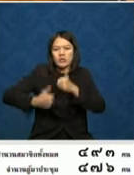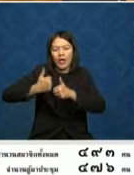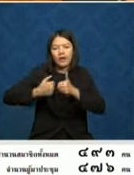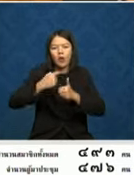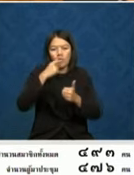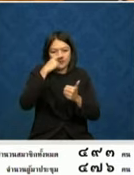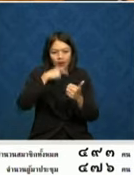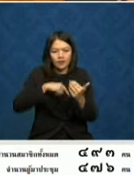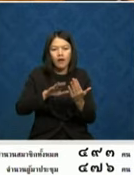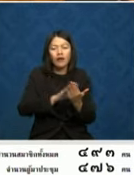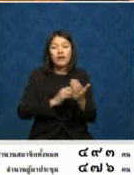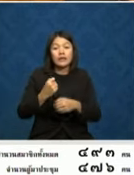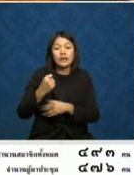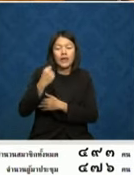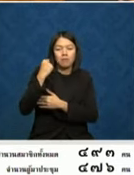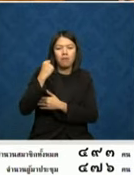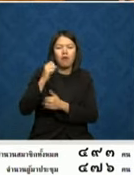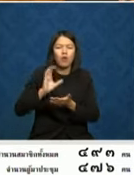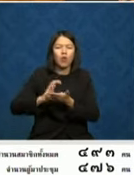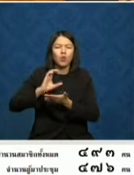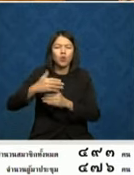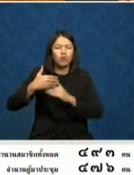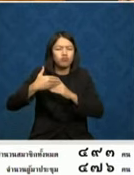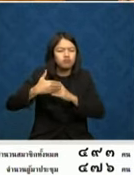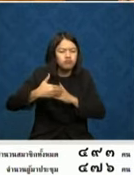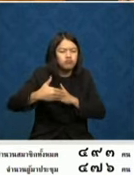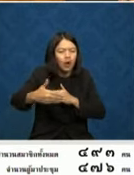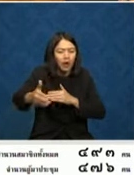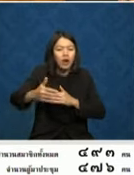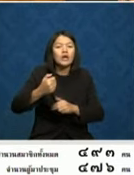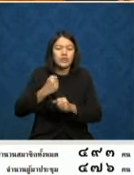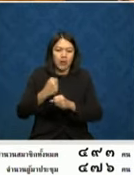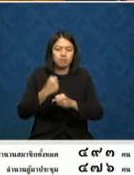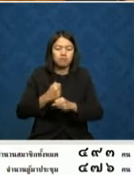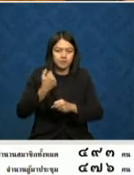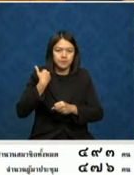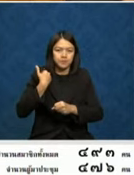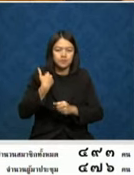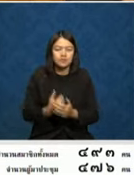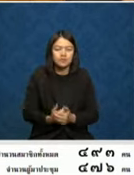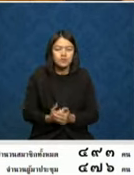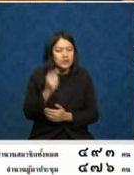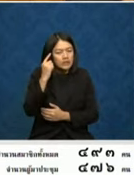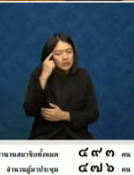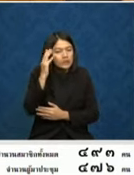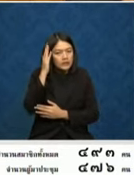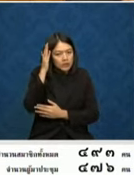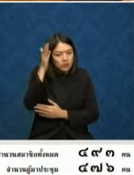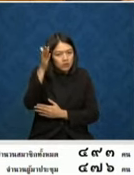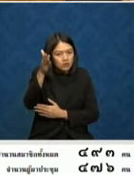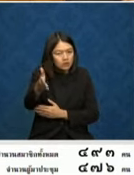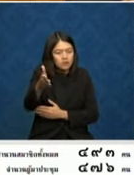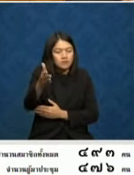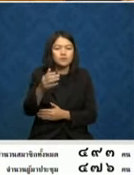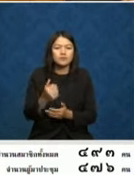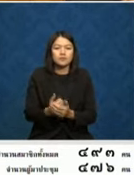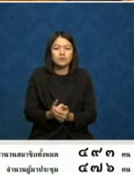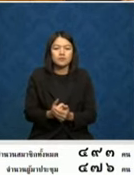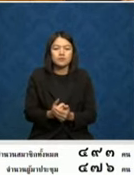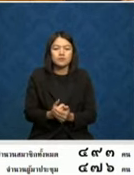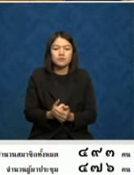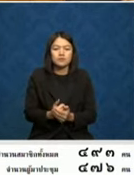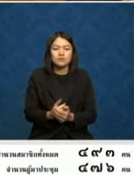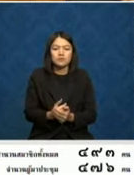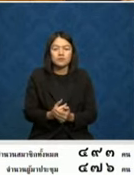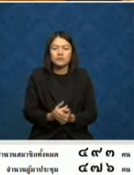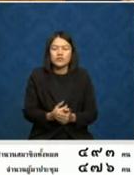ประเทศเนี่ยมันเป็นการลงทุนระยะยาวและเราก็ทำอยู่นะครับและผมเชื่อมั่นว่าด้วยการที่เรามี